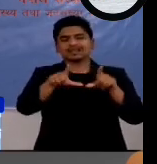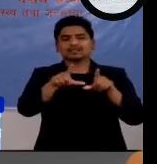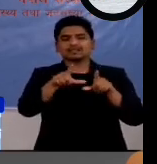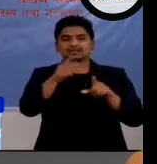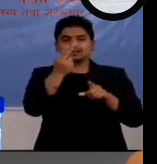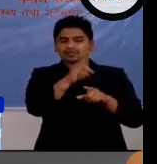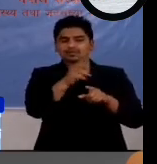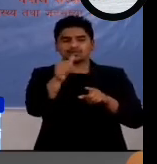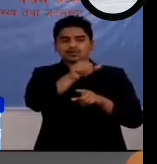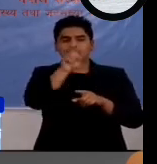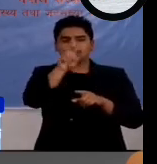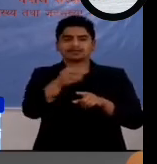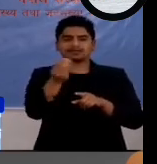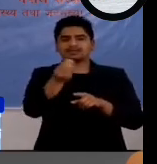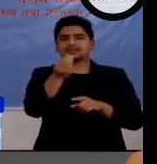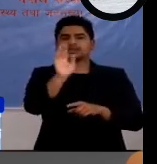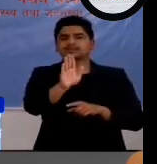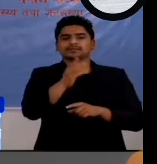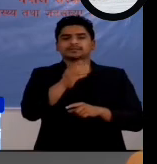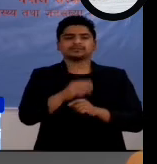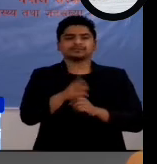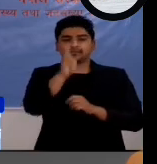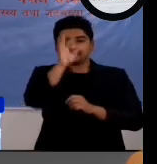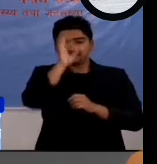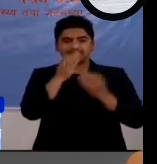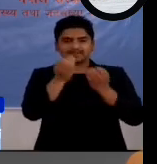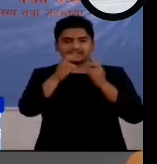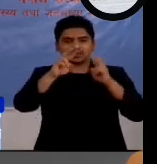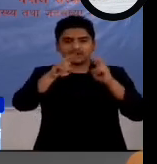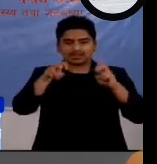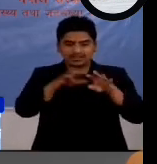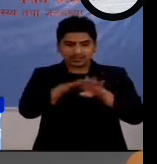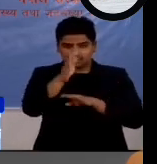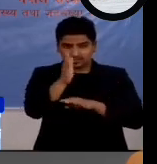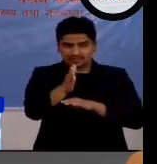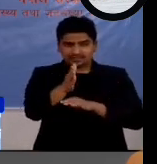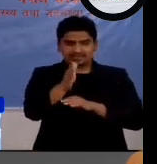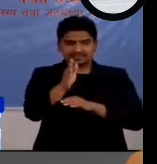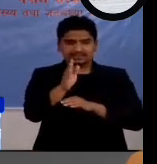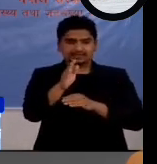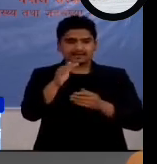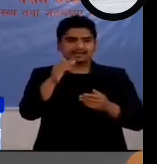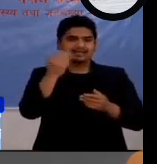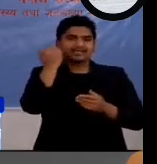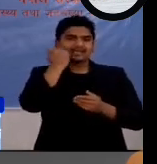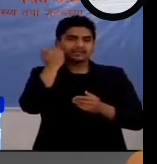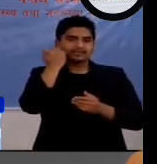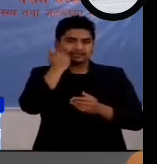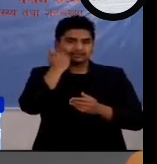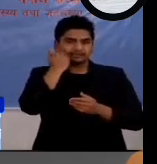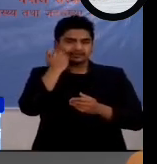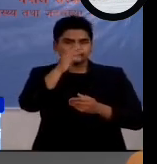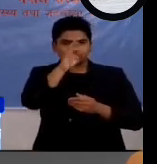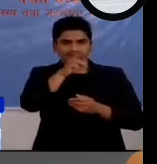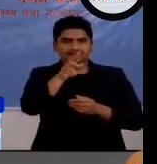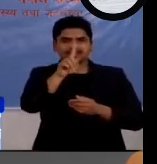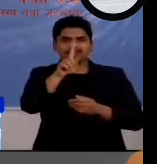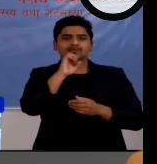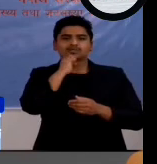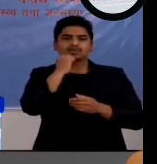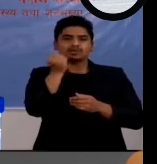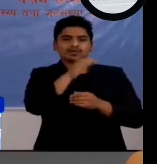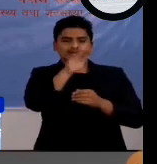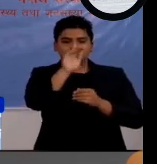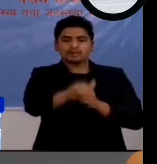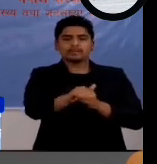हुनुहुन्छ र उहाँको अवस्था स्टेबल भएको जानकारी हामीले पाएका छौं। विशेष गरी अध्ययनहरूले चाहिँ केटा बच्चामा अथवा मेल चाइल्डमा र 1